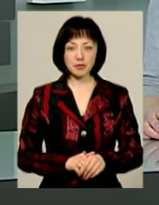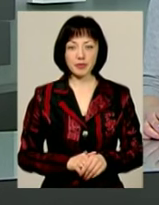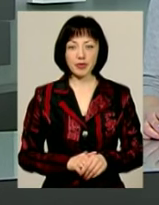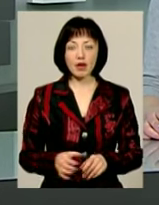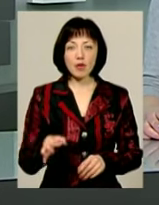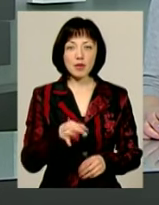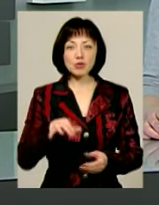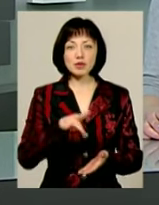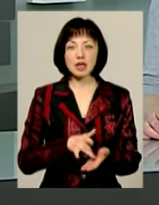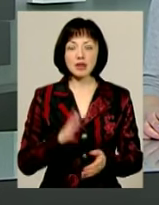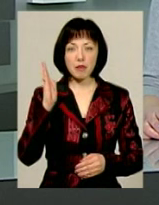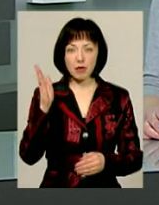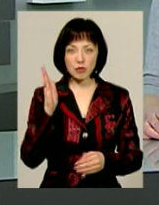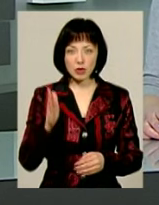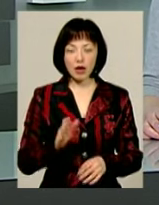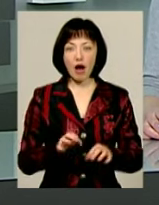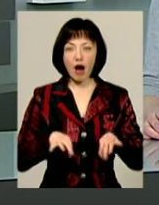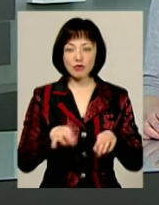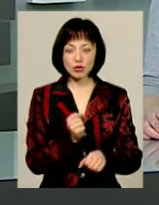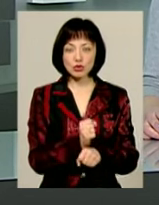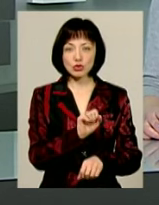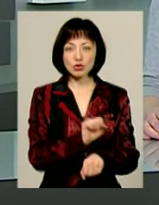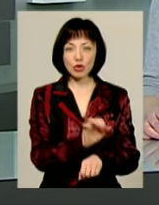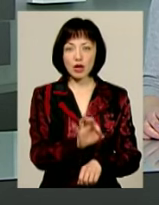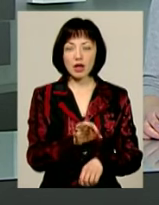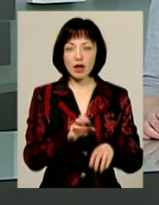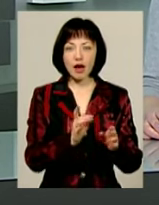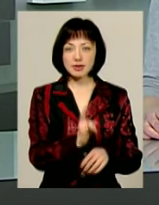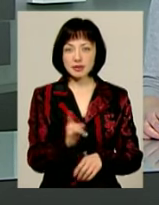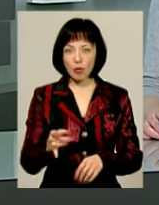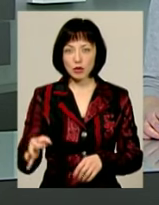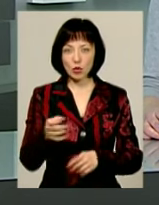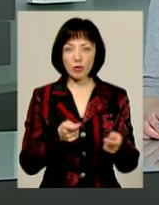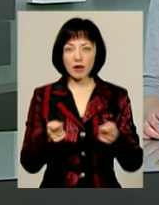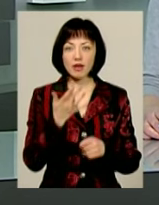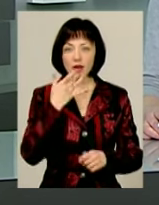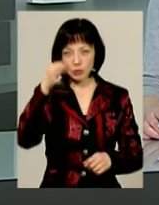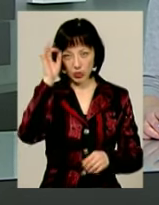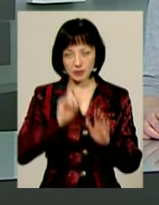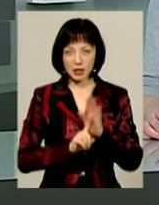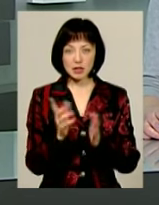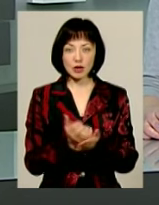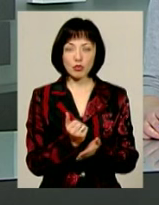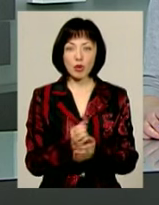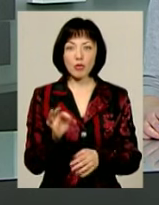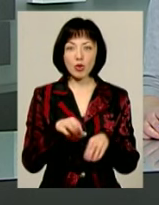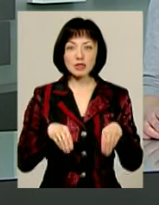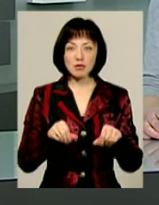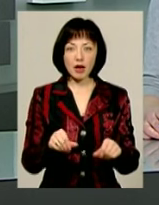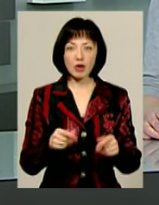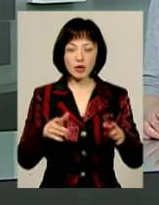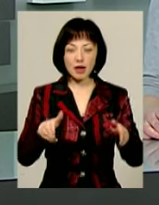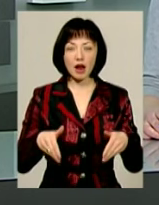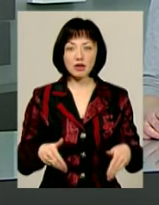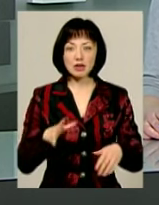В обласному центрі на майбутній автостоянці обласного управління Нацполіції взялися заробляти. Йдеться про земельну ділянку на